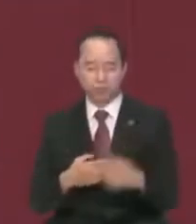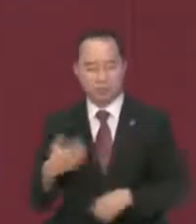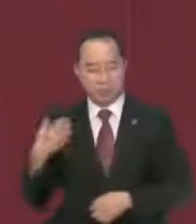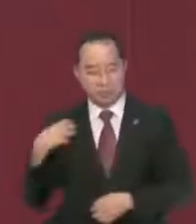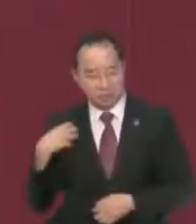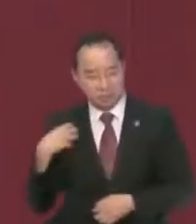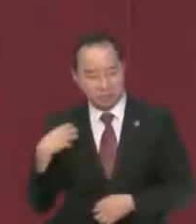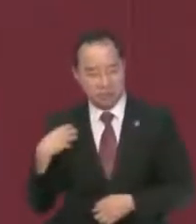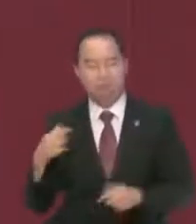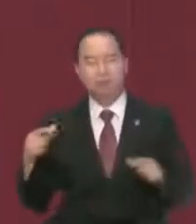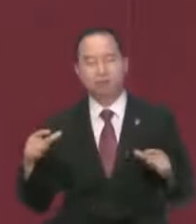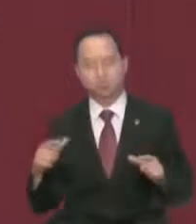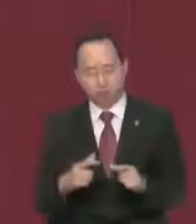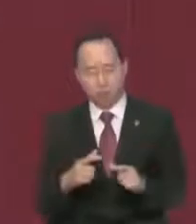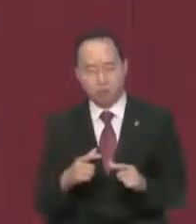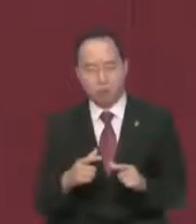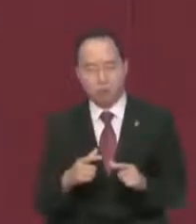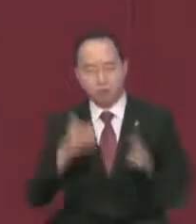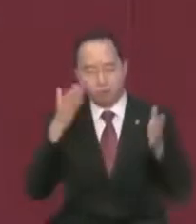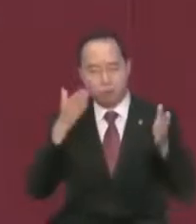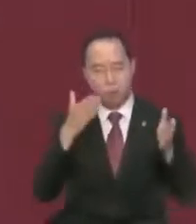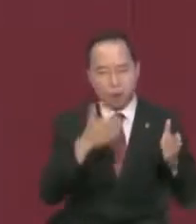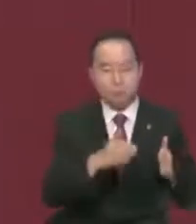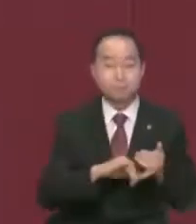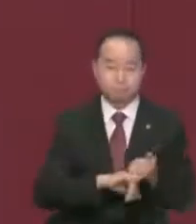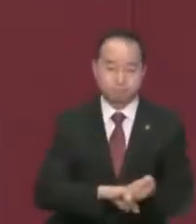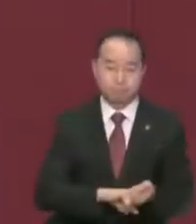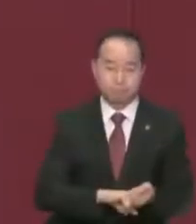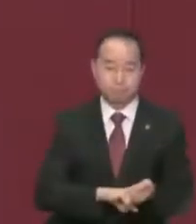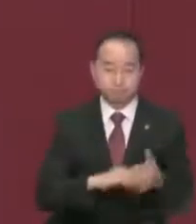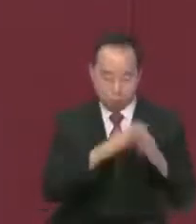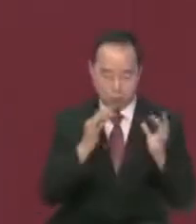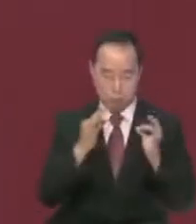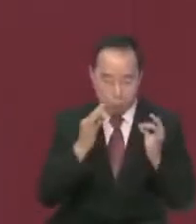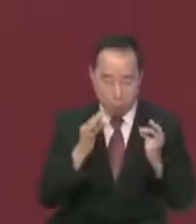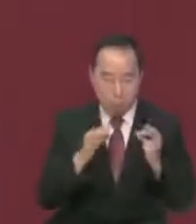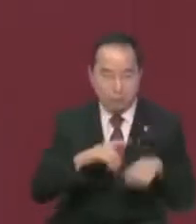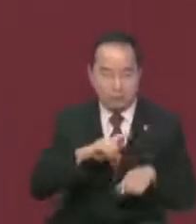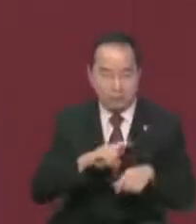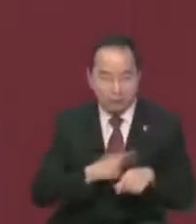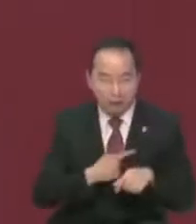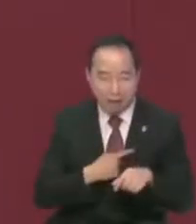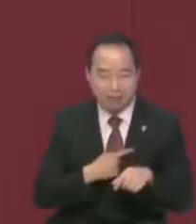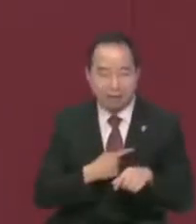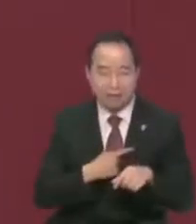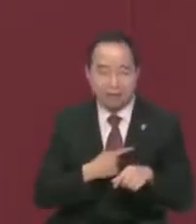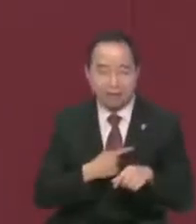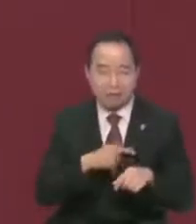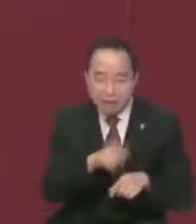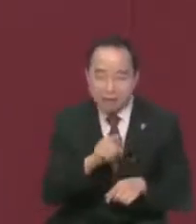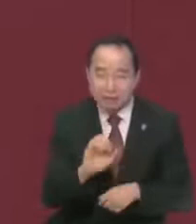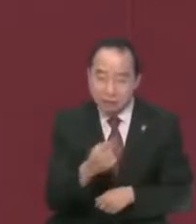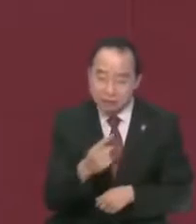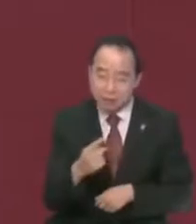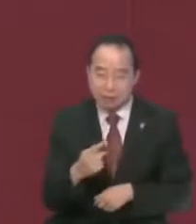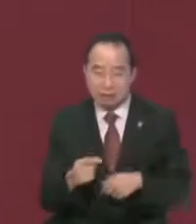기울이겠습니다. 그런 모든 노력이 대결과 갈등의 프레임에 빠져들어서는 안